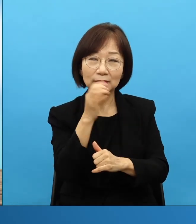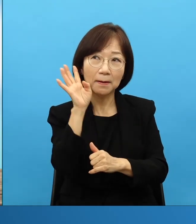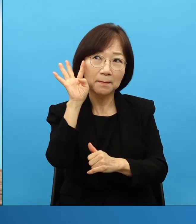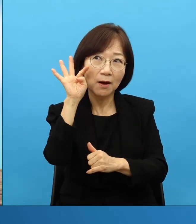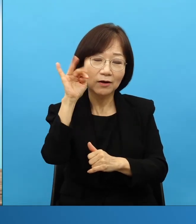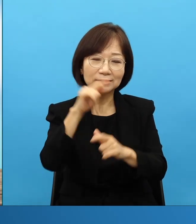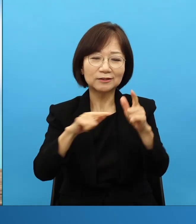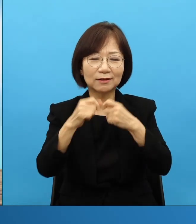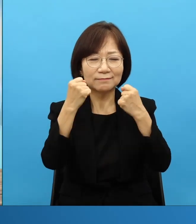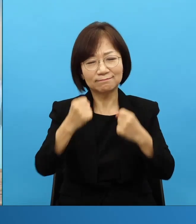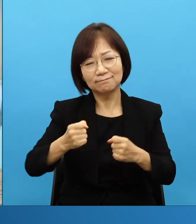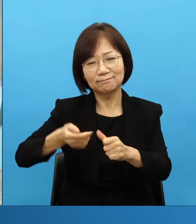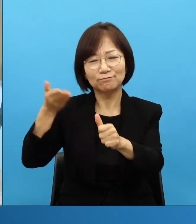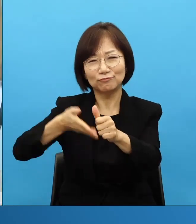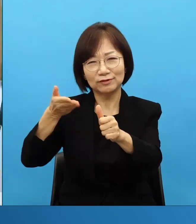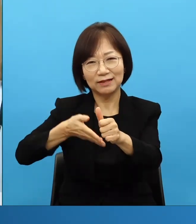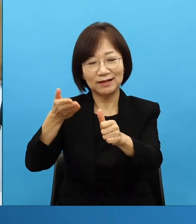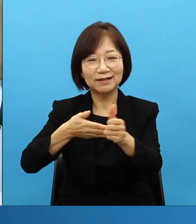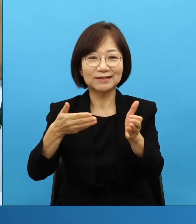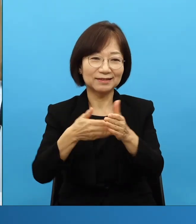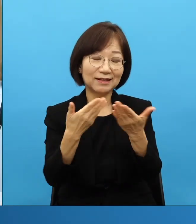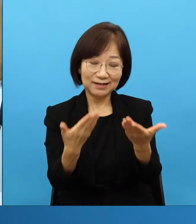머물기를 청하니라. 아멘.